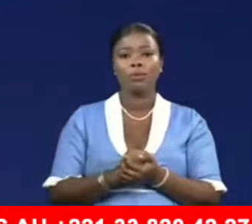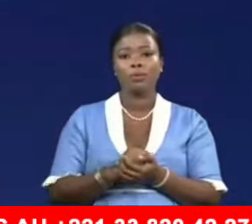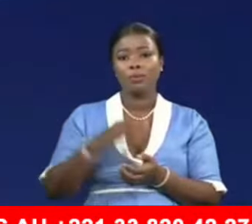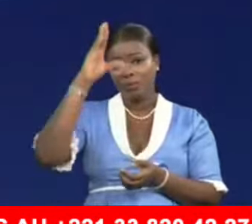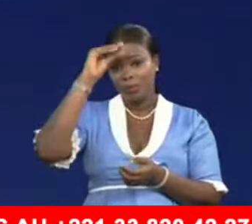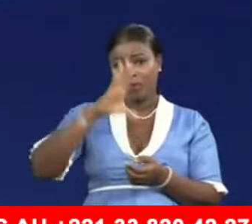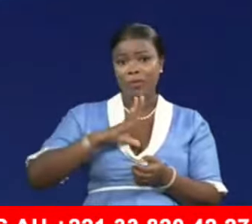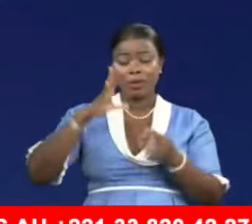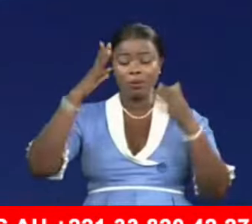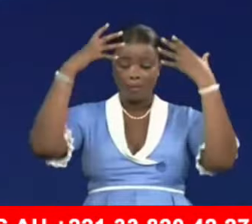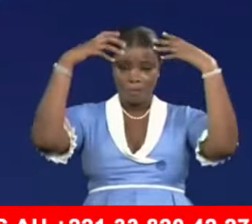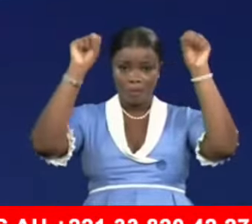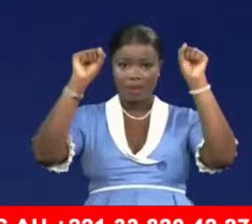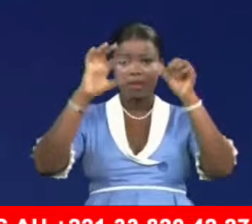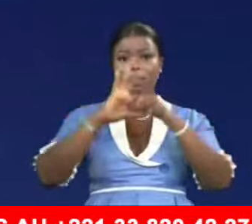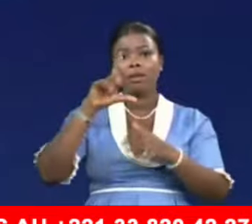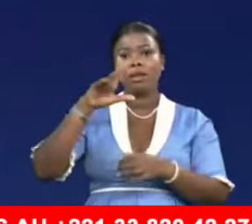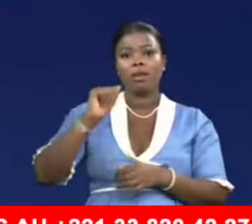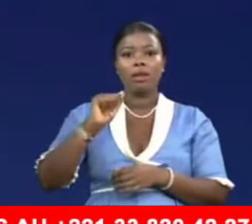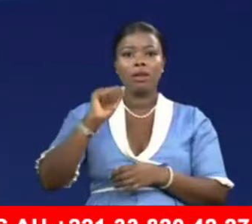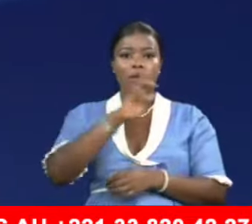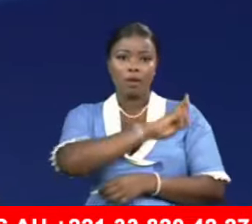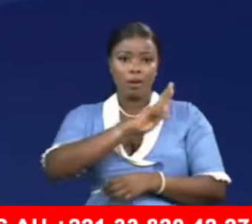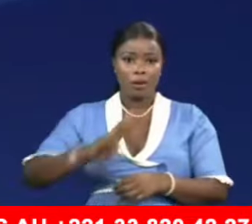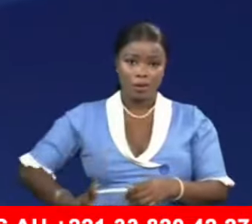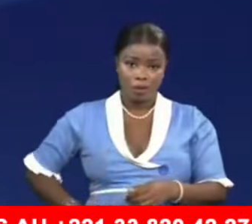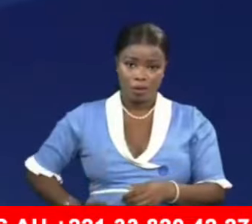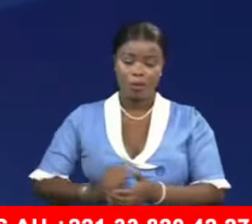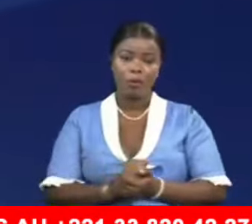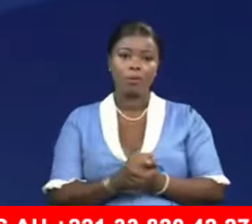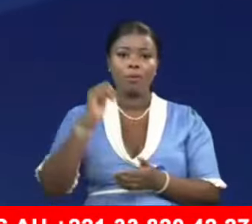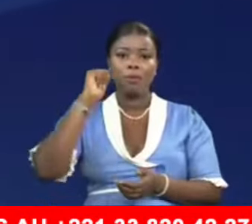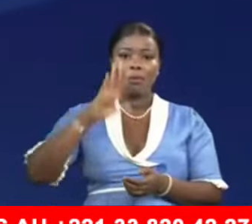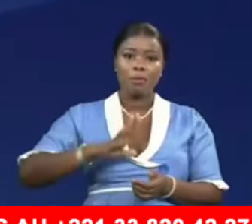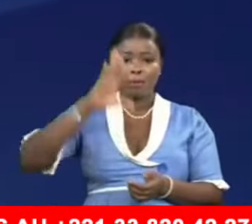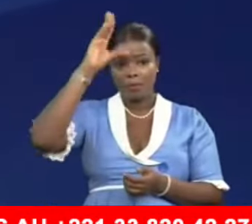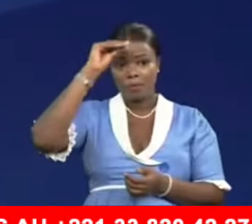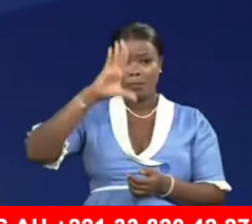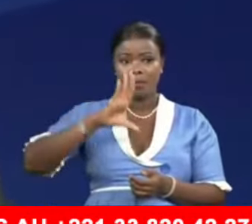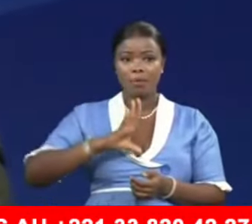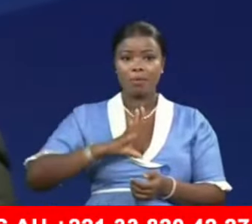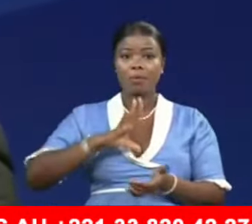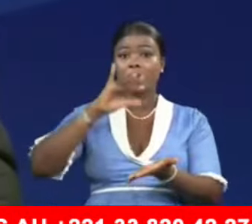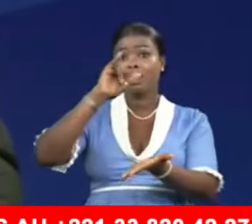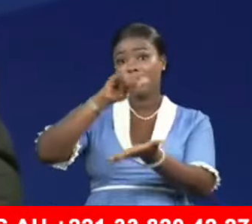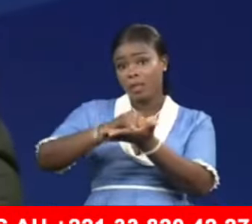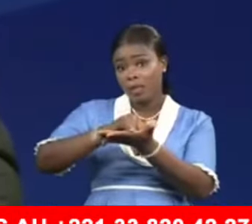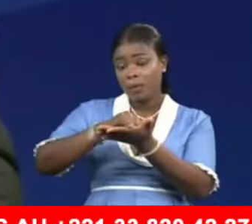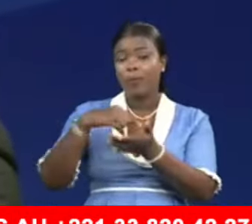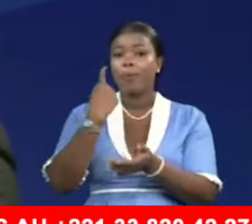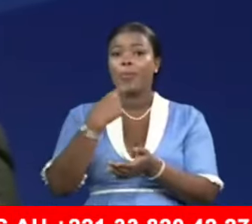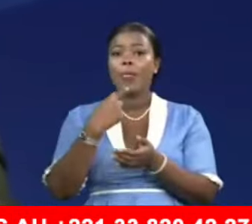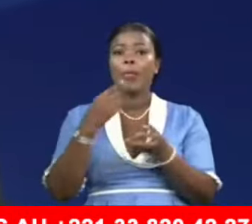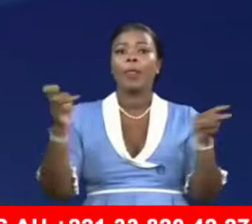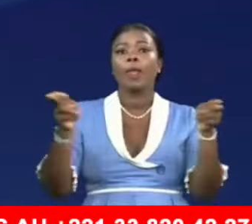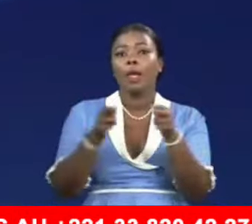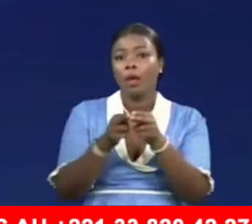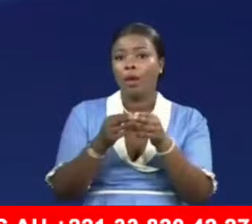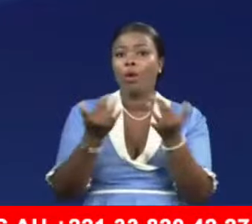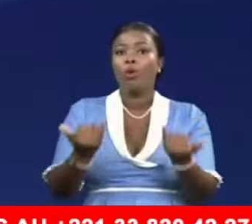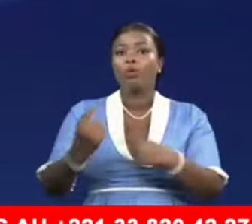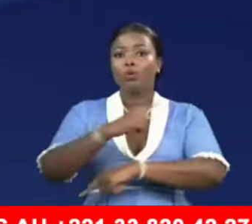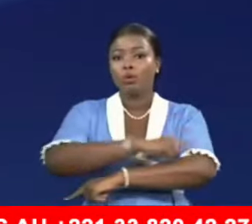la République mesdames et messieurs ce qui n réunit aujourd'hui la